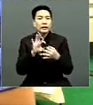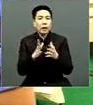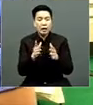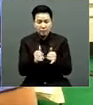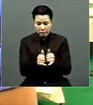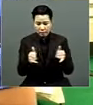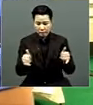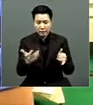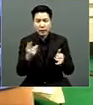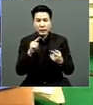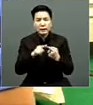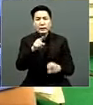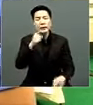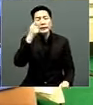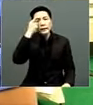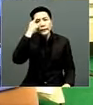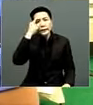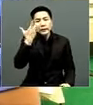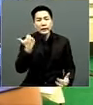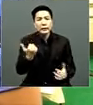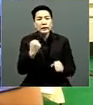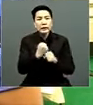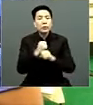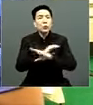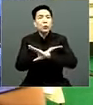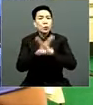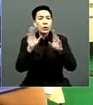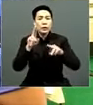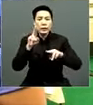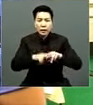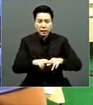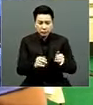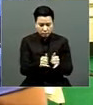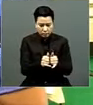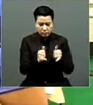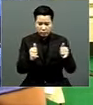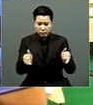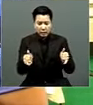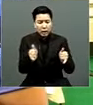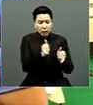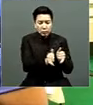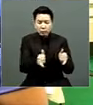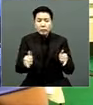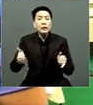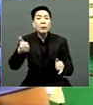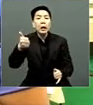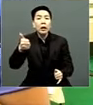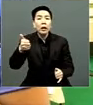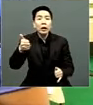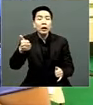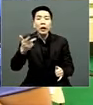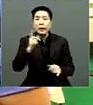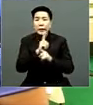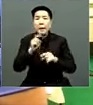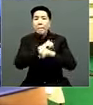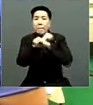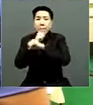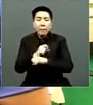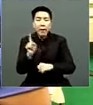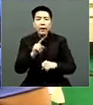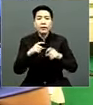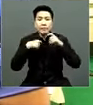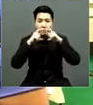ยะห่างคิดว่าน่าจะยกเลิกในเรื่องของการนั่งที่เว้นที่ดีไหมฮะแต่มาประชาสัมพันธ์ในเรื่องของการป้องกันโดยการใส่หน้